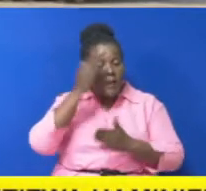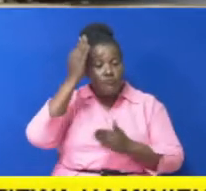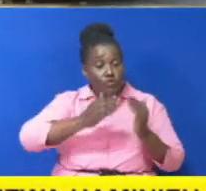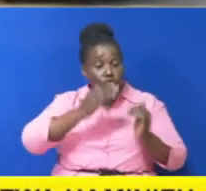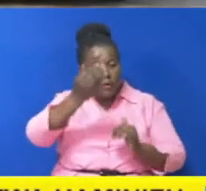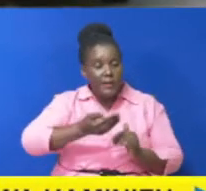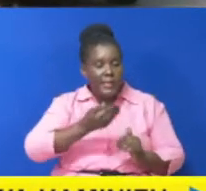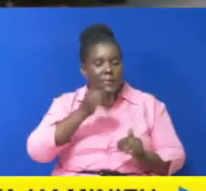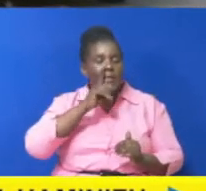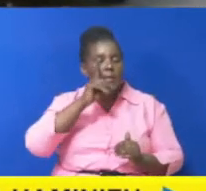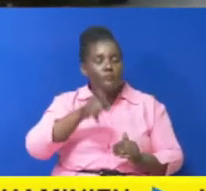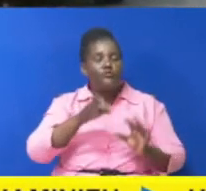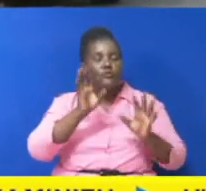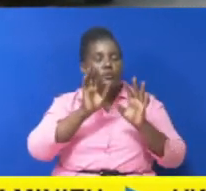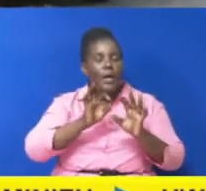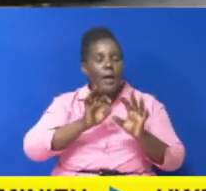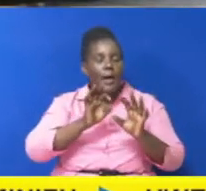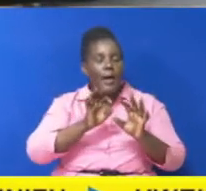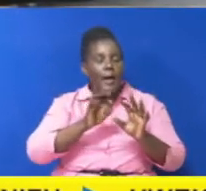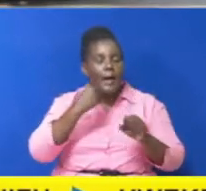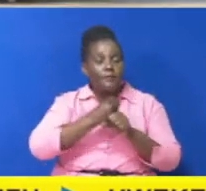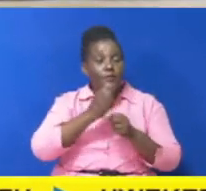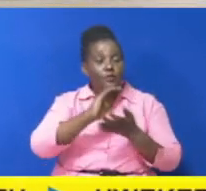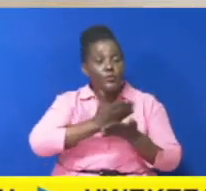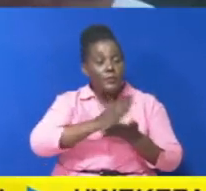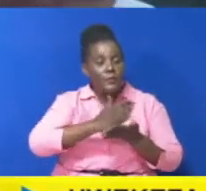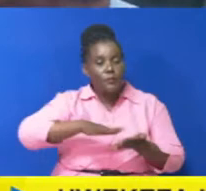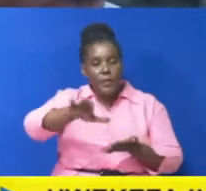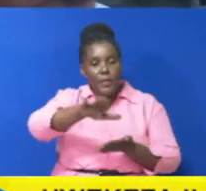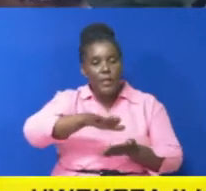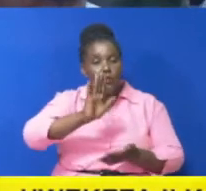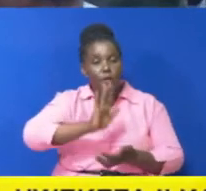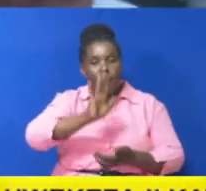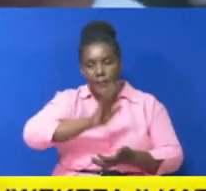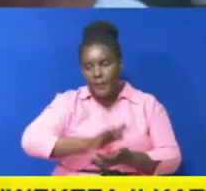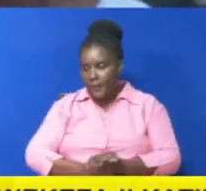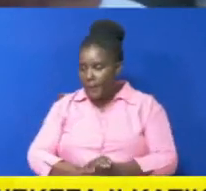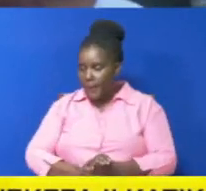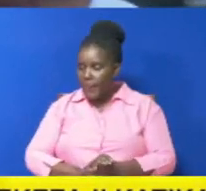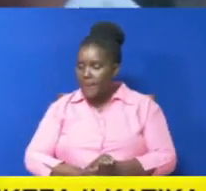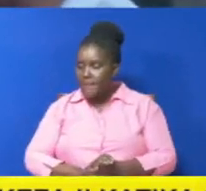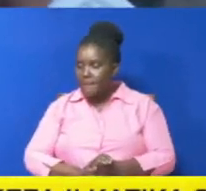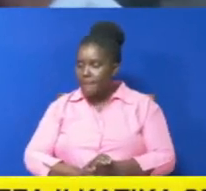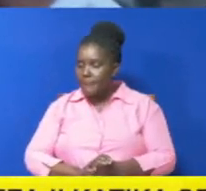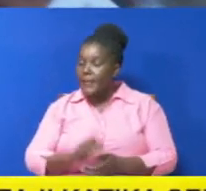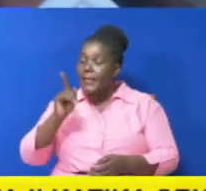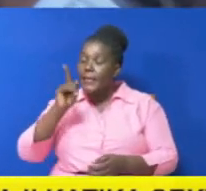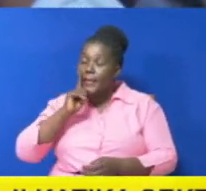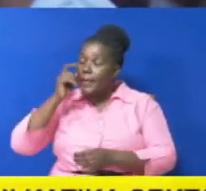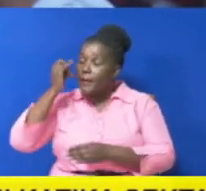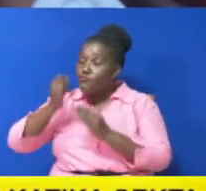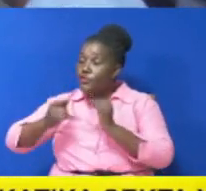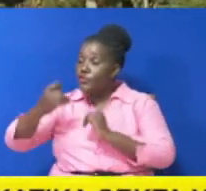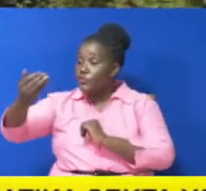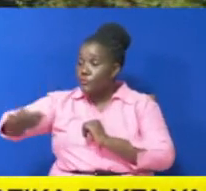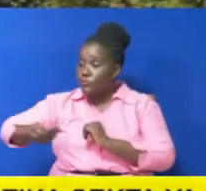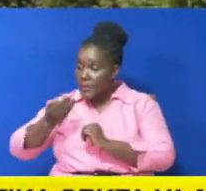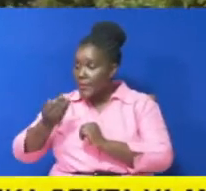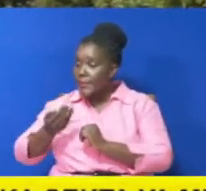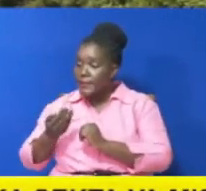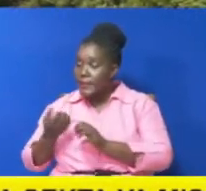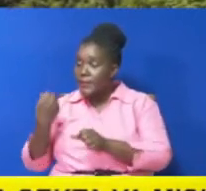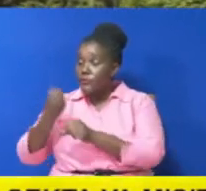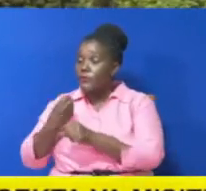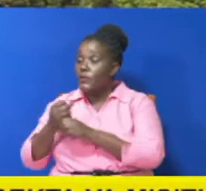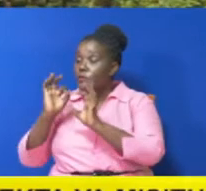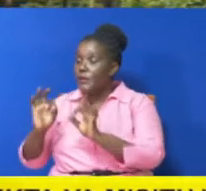wa mazingira katika maeneo mbalimbali nchini hufanyika kila inapofika mwisho wa mwezi kwa lengo la kujilinda na magonjwa ya